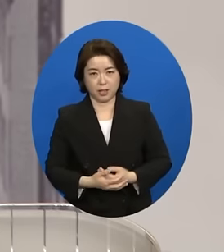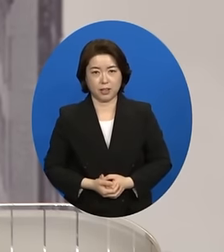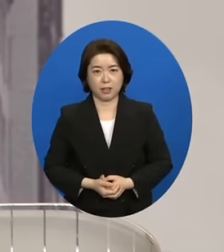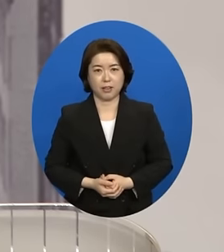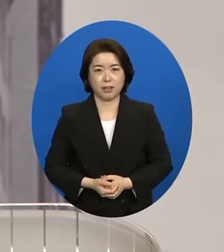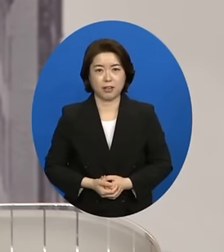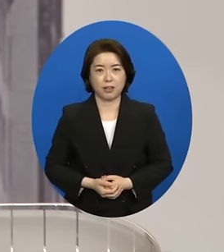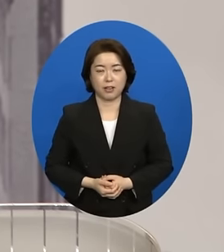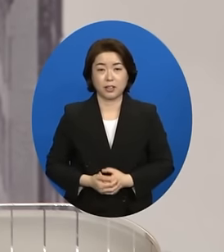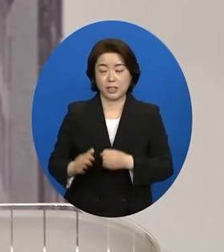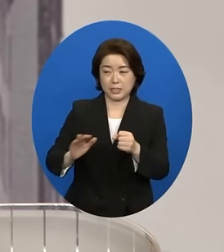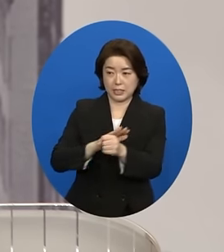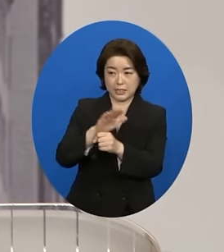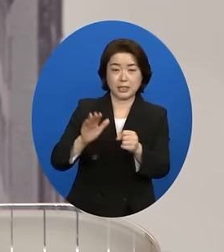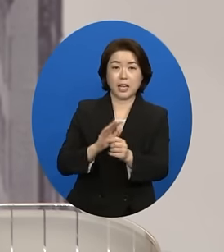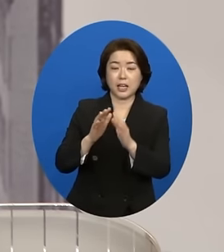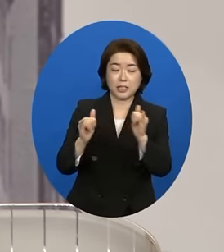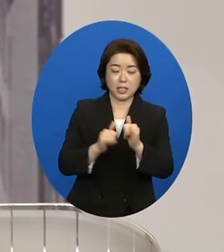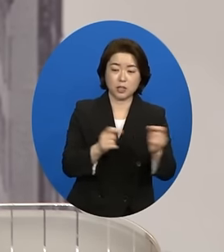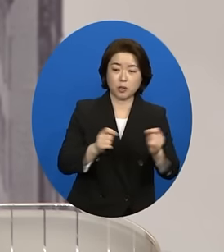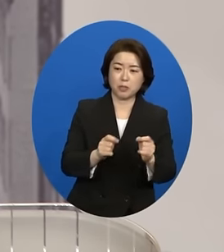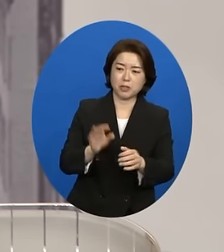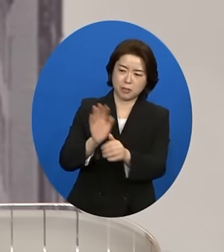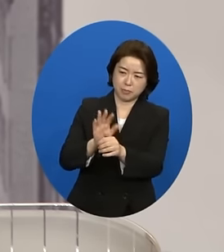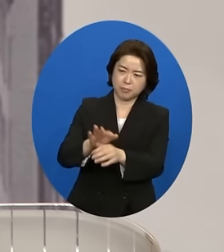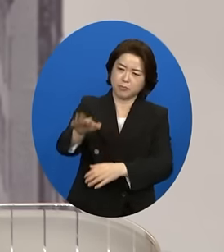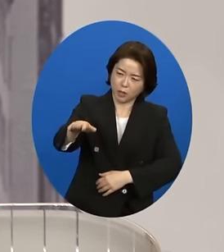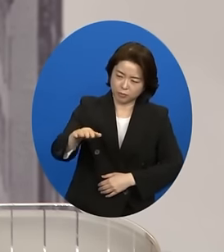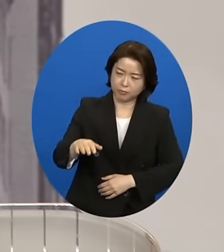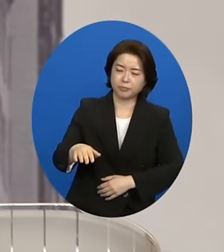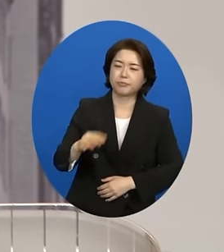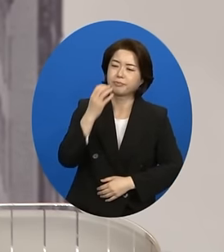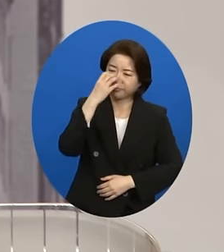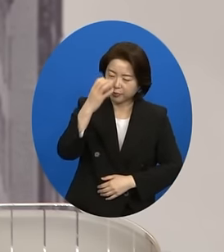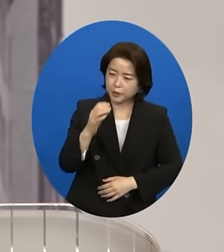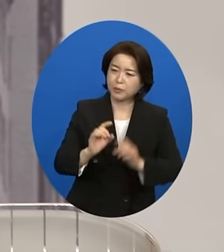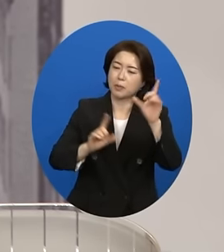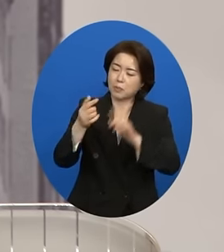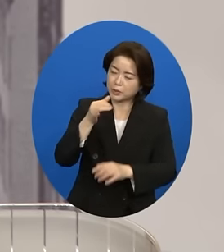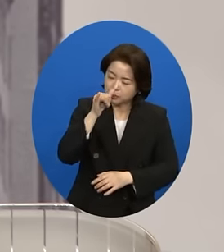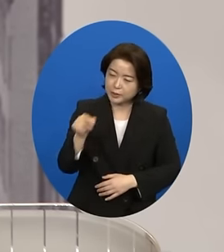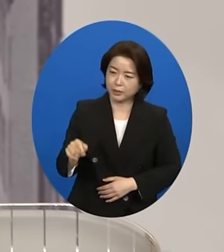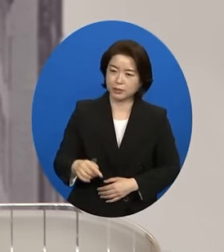이가 옆에서 알려줘야 돼요. 당신 교만한 것 같아.